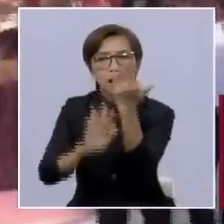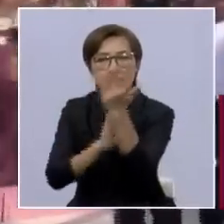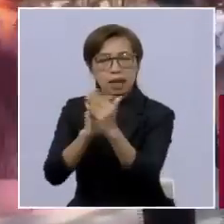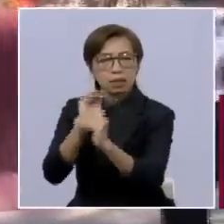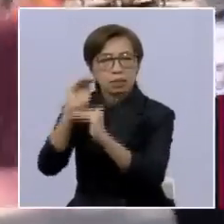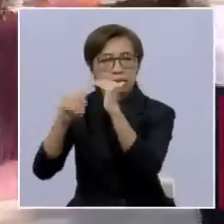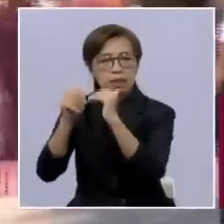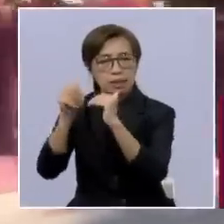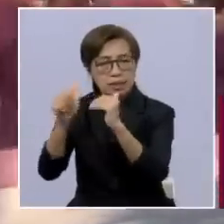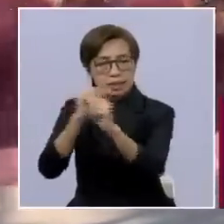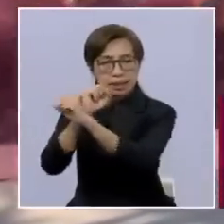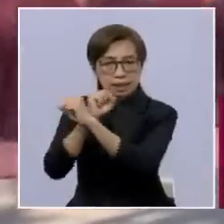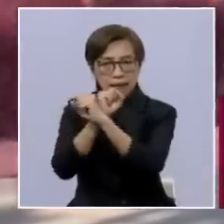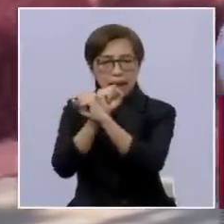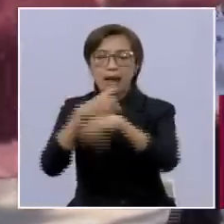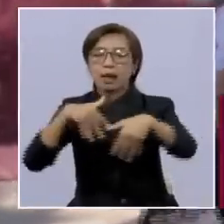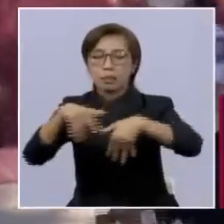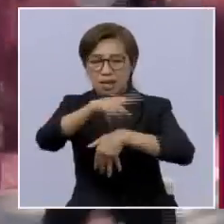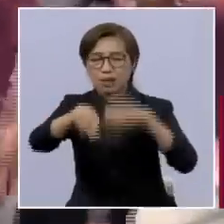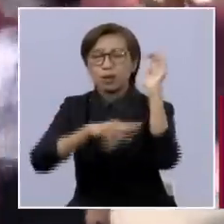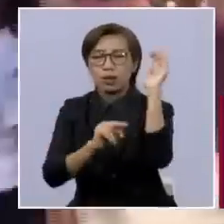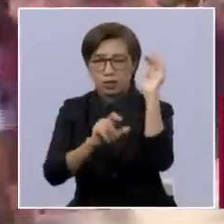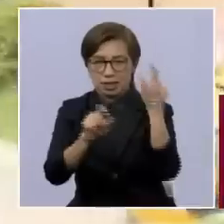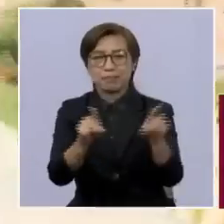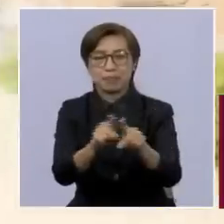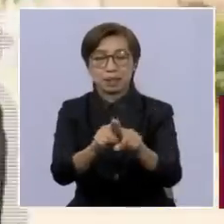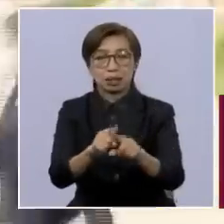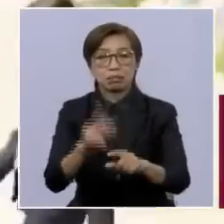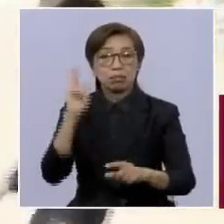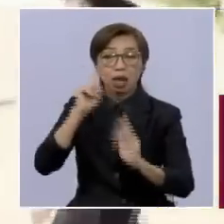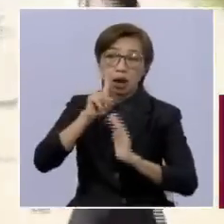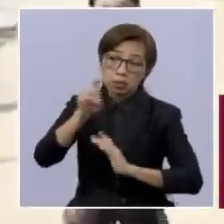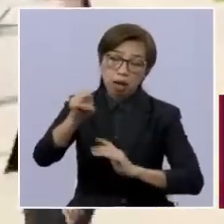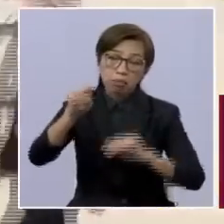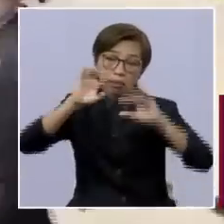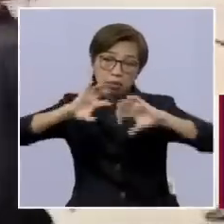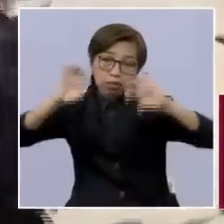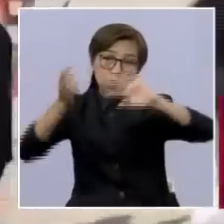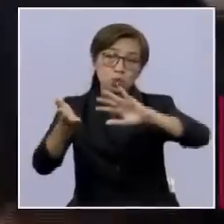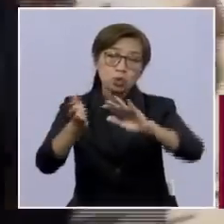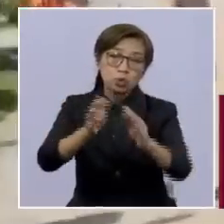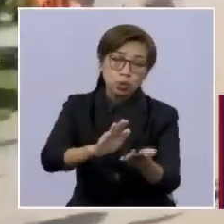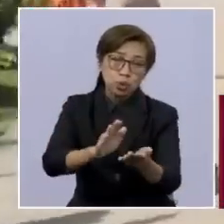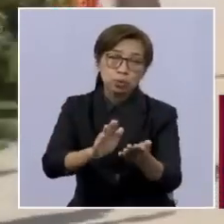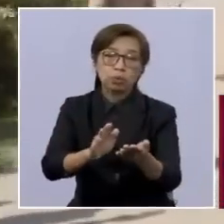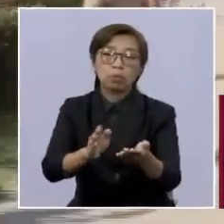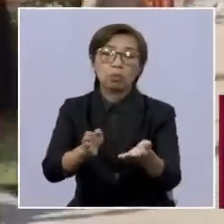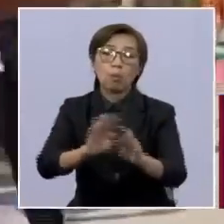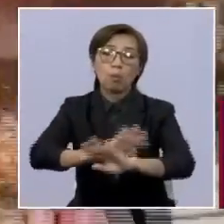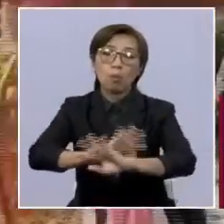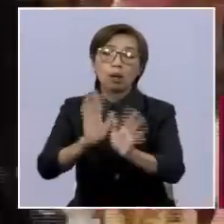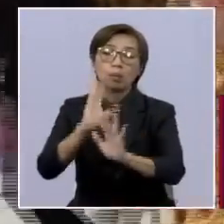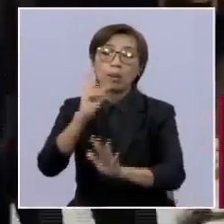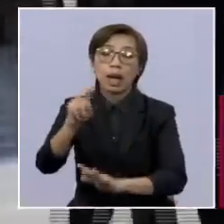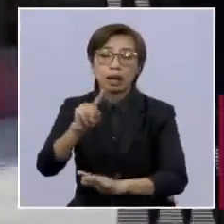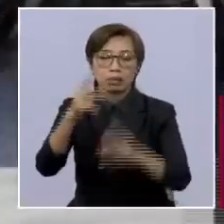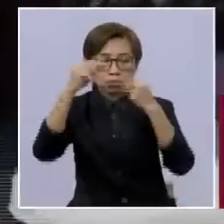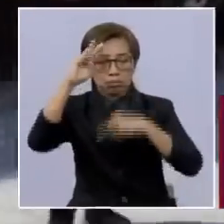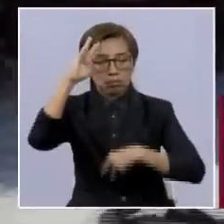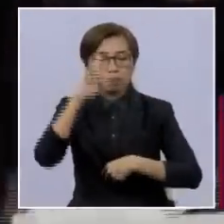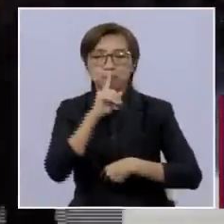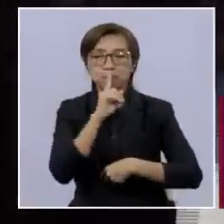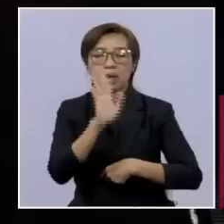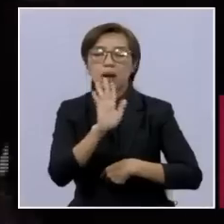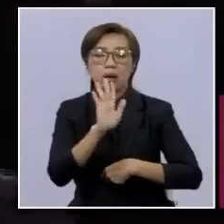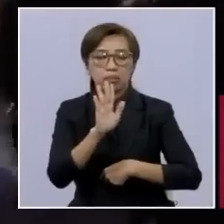นนักข่าวถามแน่นอนคุณผู้ชมคะถามนายกว่าจะยุบสภาเมื่อไหร่วันไหนแต่นายกรัฐมนตรีไม่ตอบนะคะ